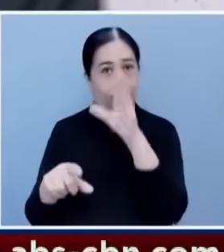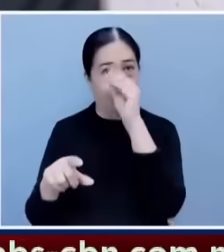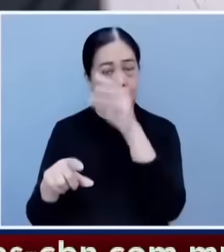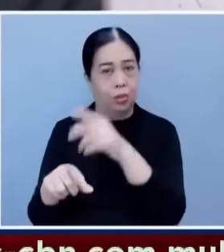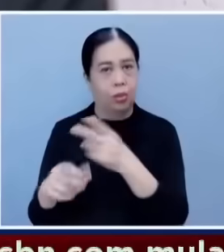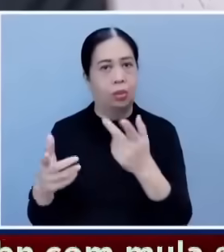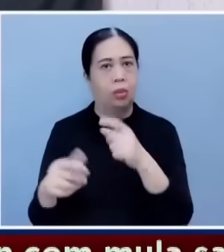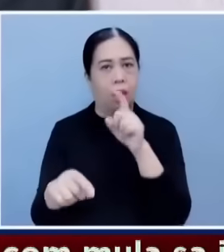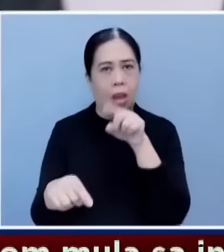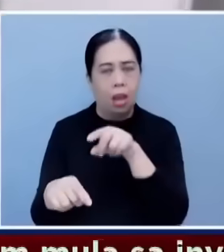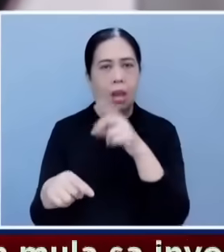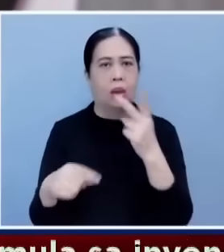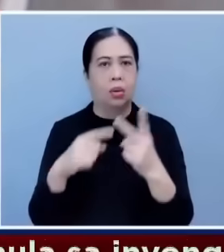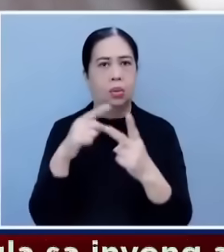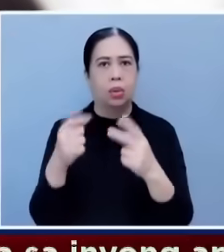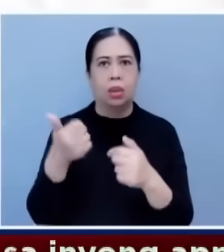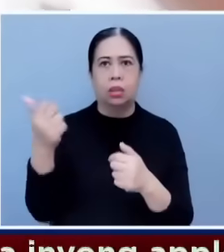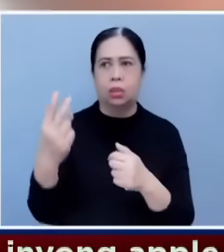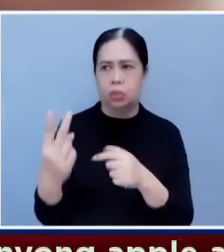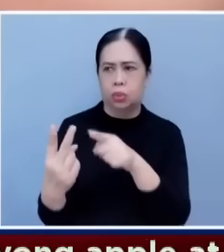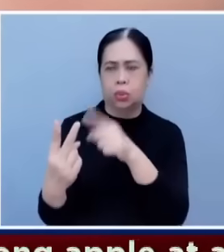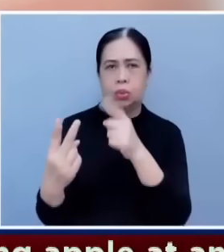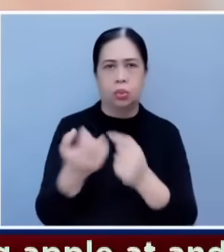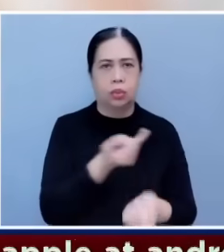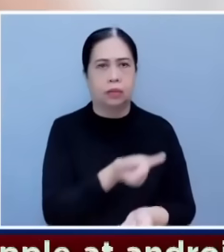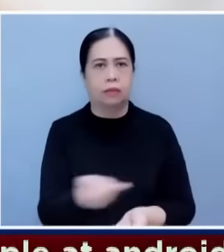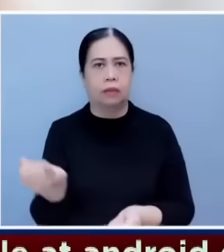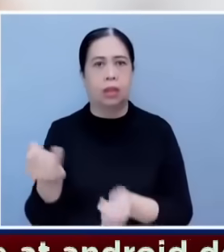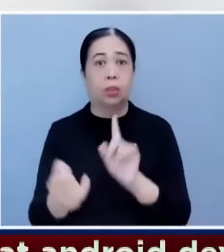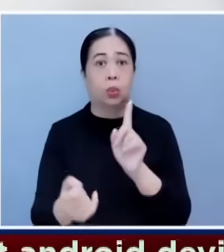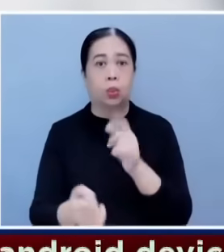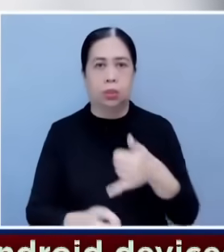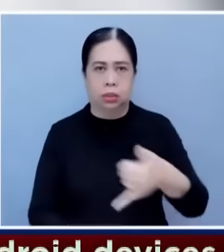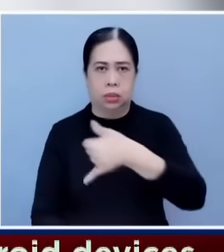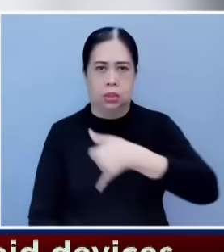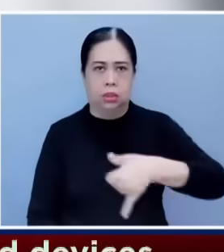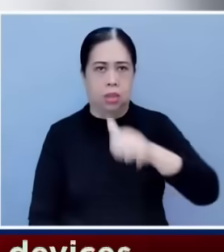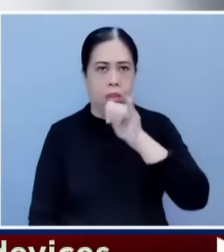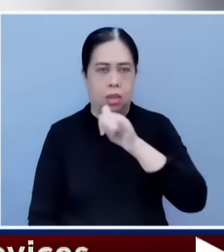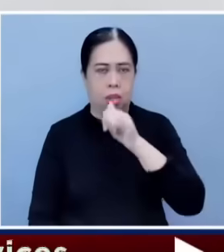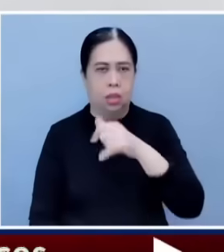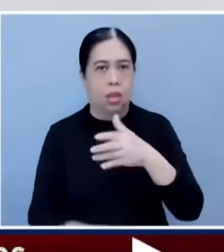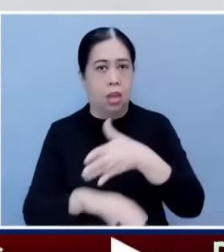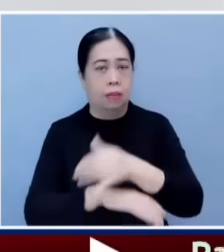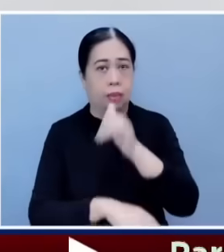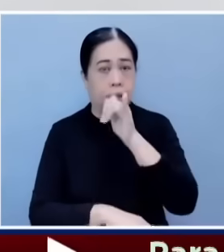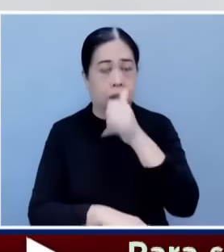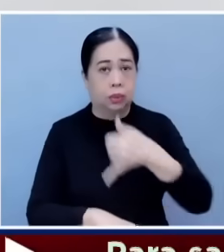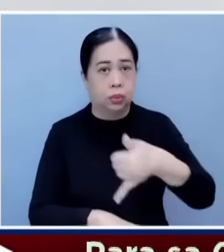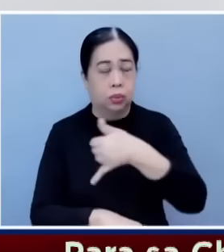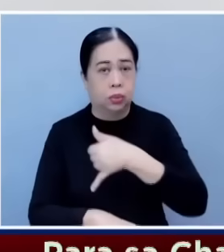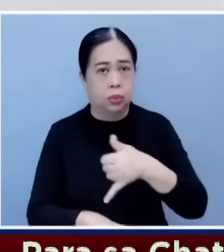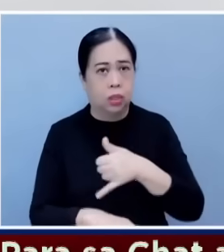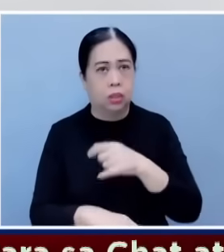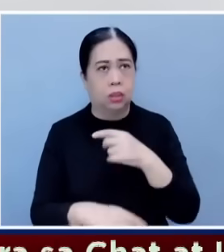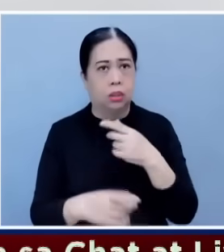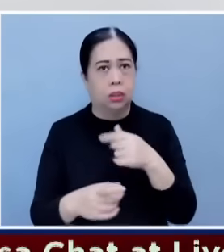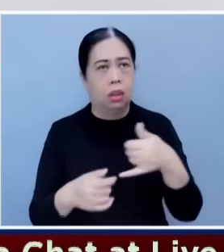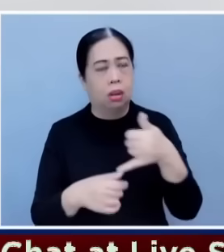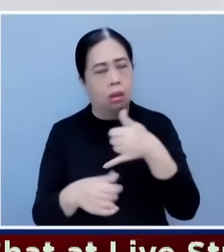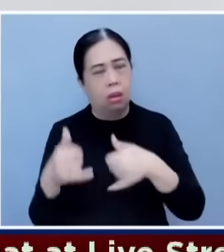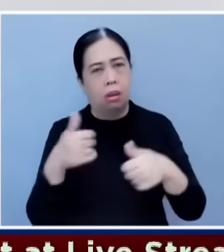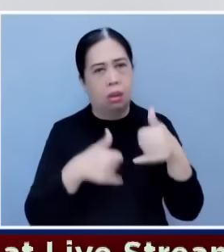saan naabutan ng dalawa pang lalaki na inaya sila makipag-inuman. Pagkatapos ng inuman o aktwal na nagiinuman